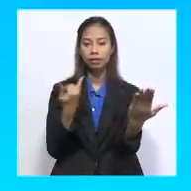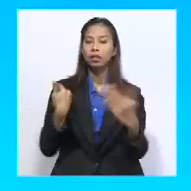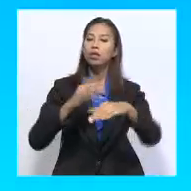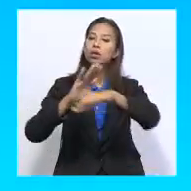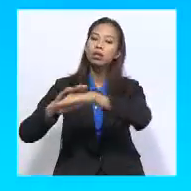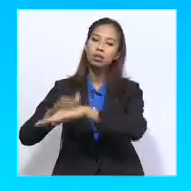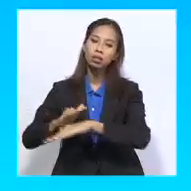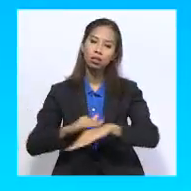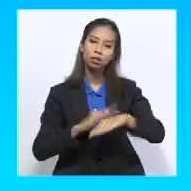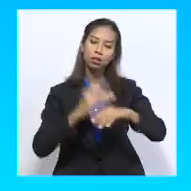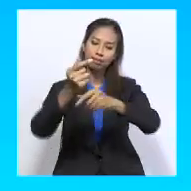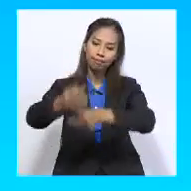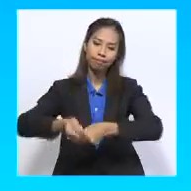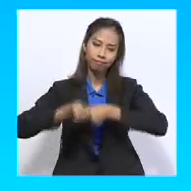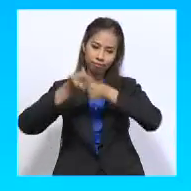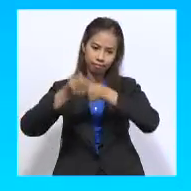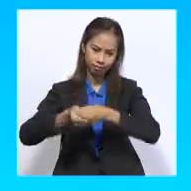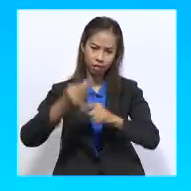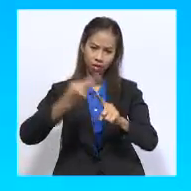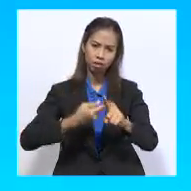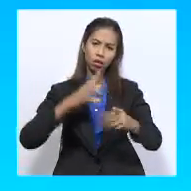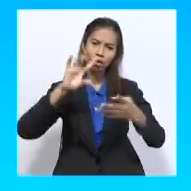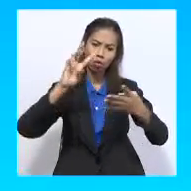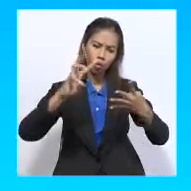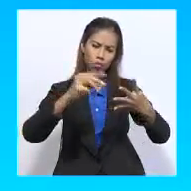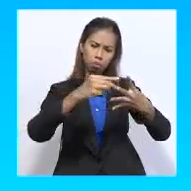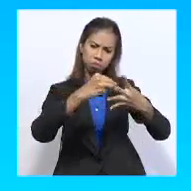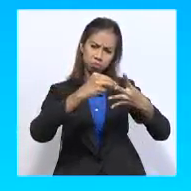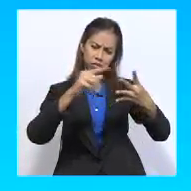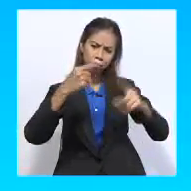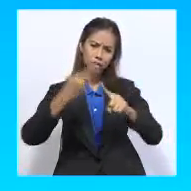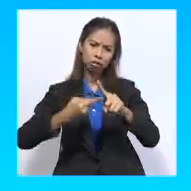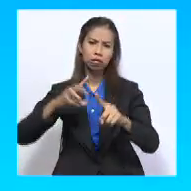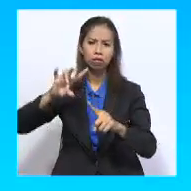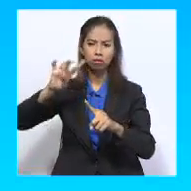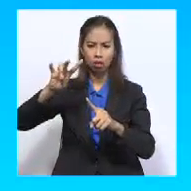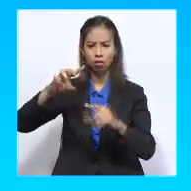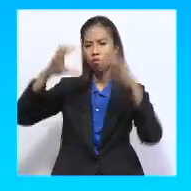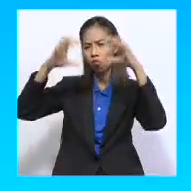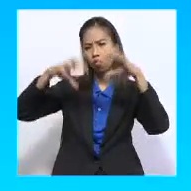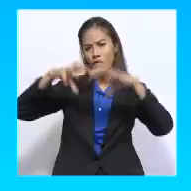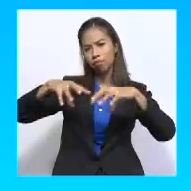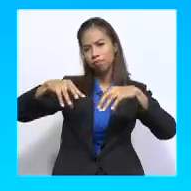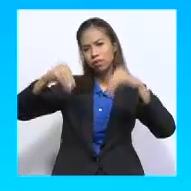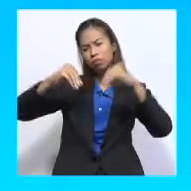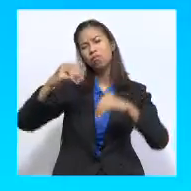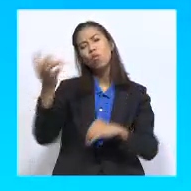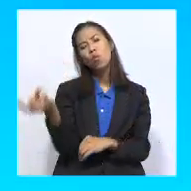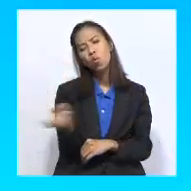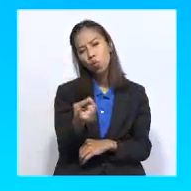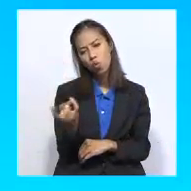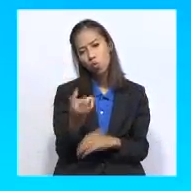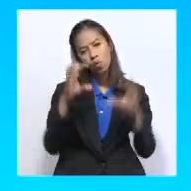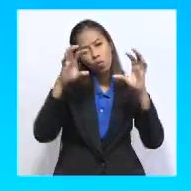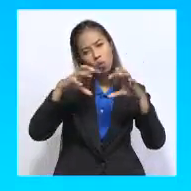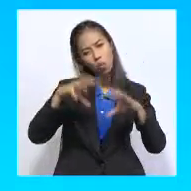ได้เตือนเกษตรกรด้วยนะคะว่าช่วงกลางเดือนมิถุนายนถึงกรกฎาคมจะเกิดภาวะฝนทิ้งช่วงนะคะมีฝนน้อยตก